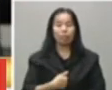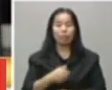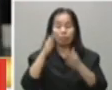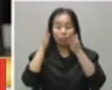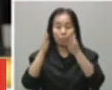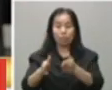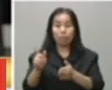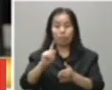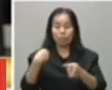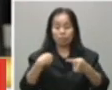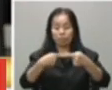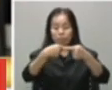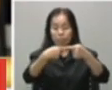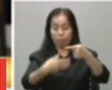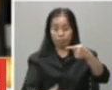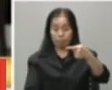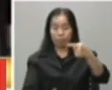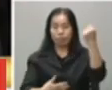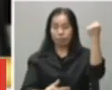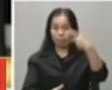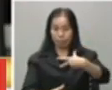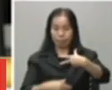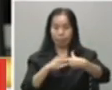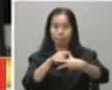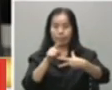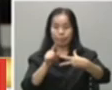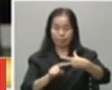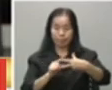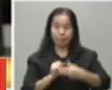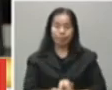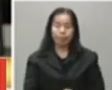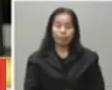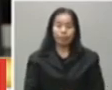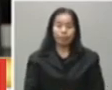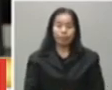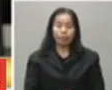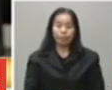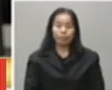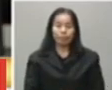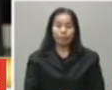ารวม3 ข้อกล่าวหานะครับท่านประธานครับ